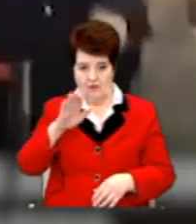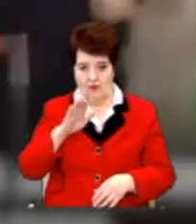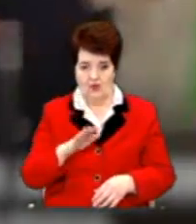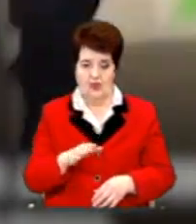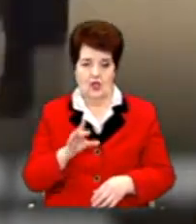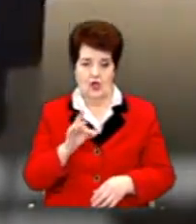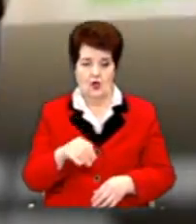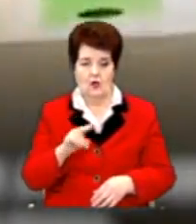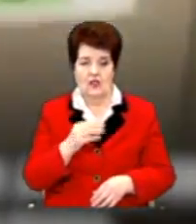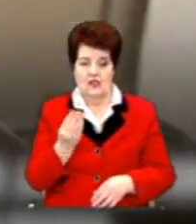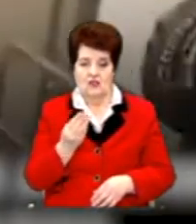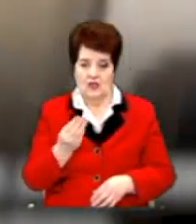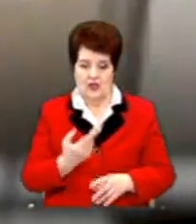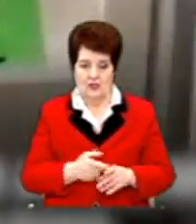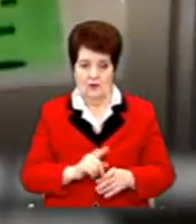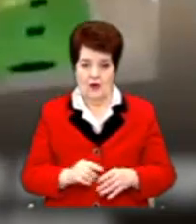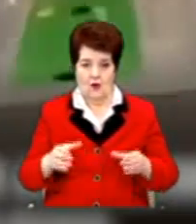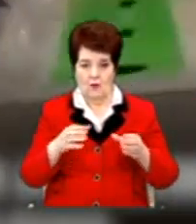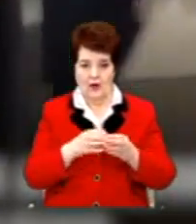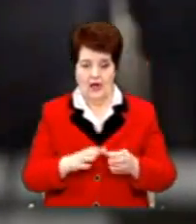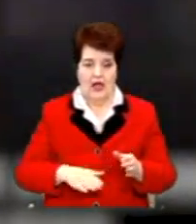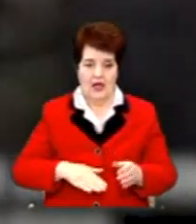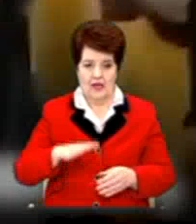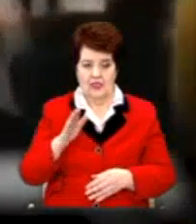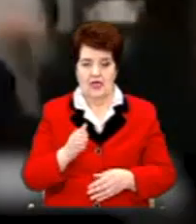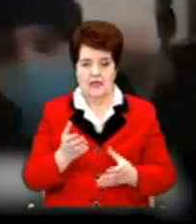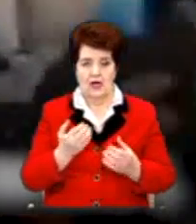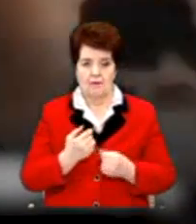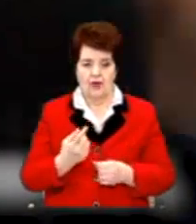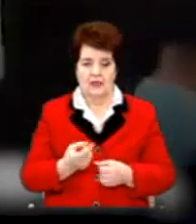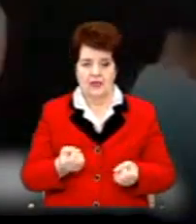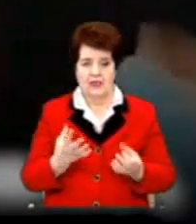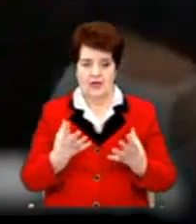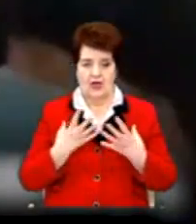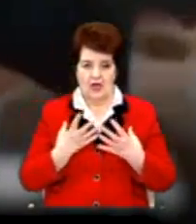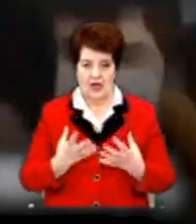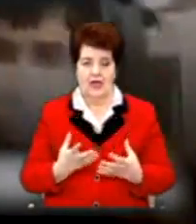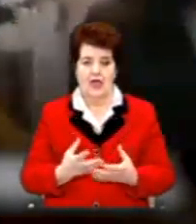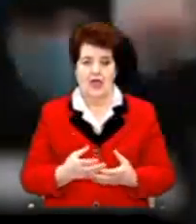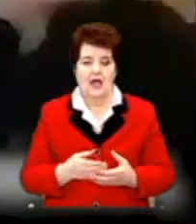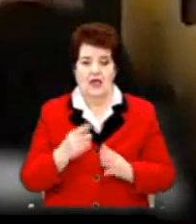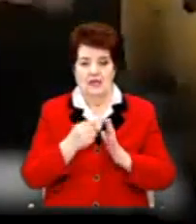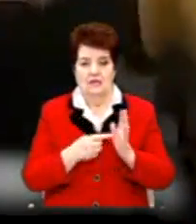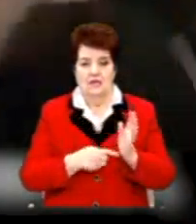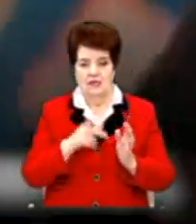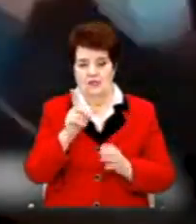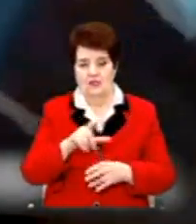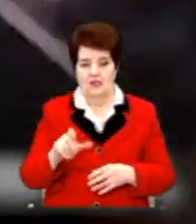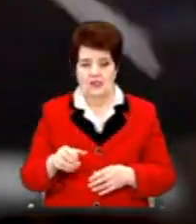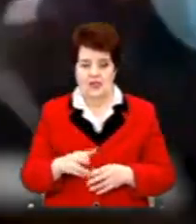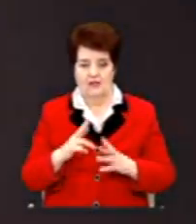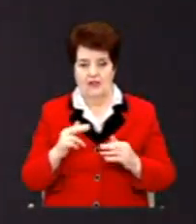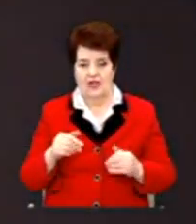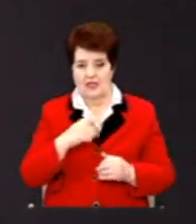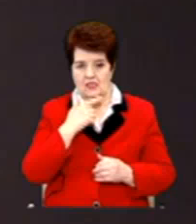pe ruta Șian-Ecaterinburg după ce compania aeriană a primit instrucțiuni clare să îmbarce exclusiv cetățenii Federației Ruse.